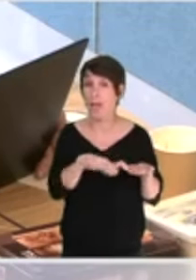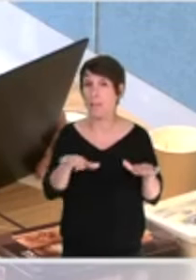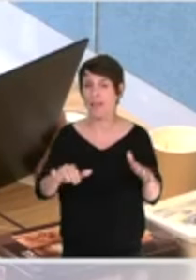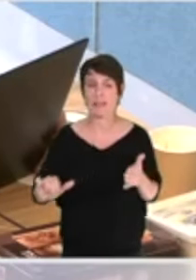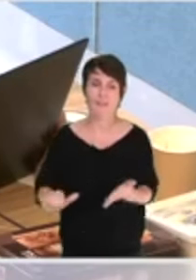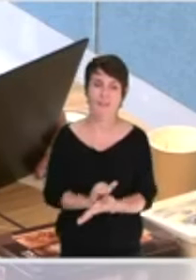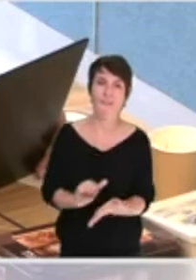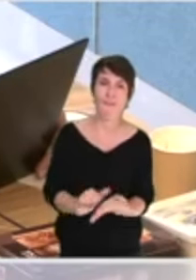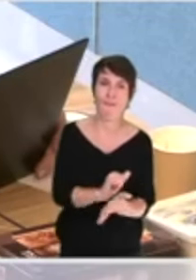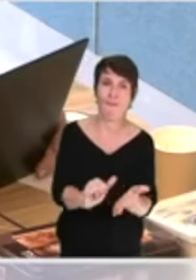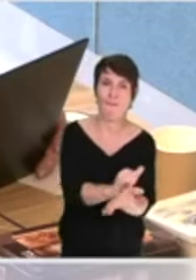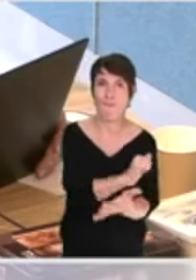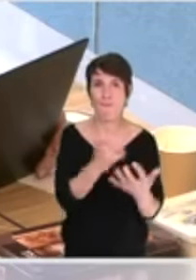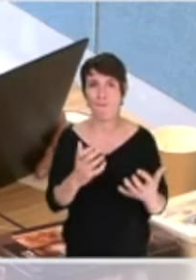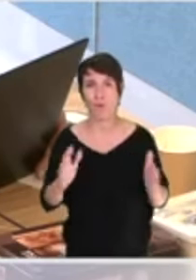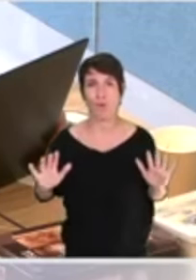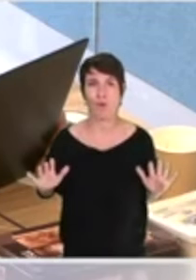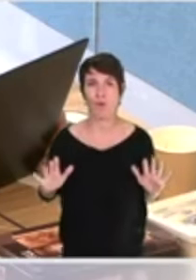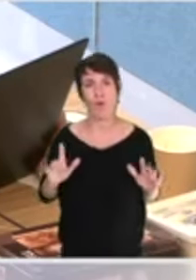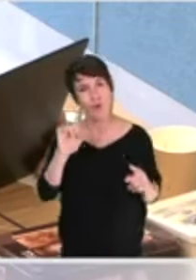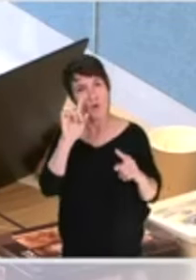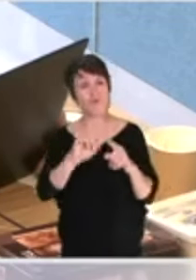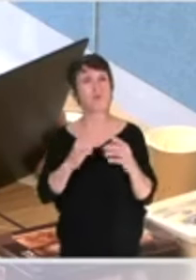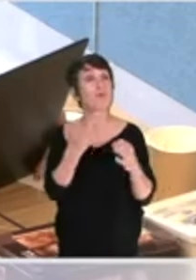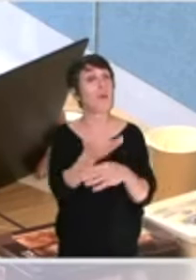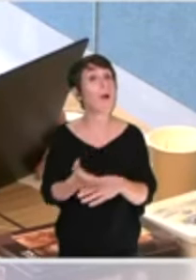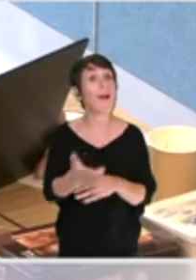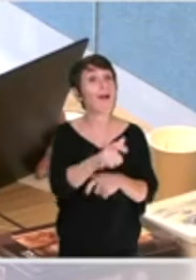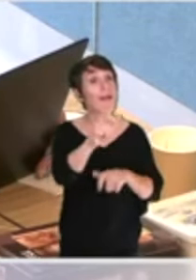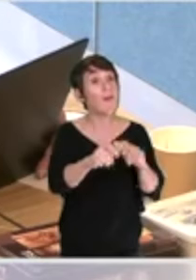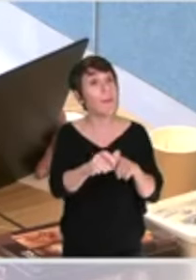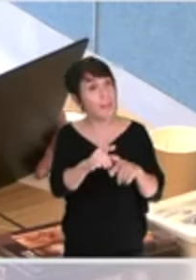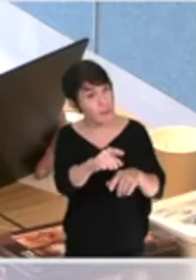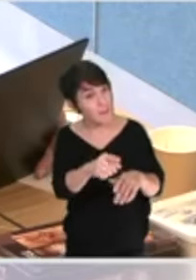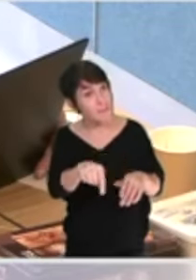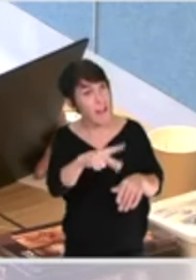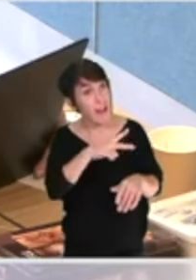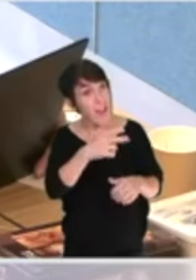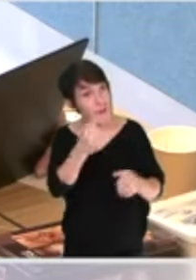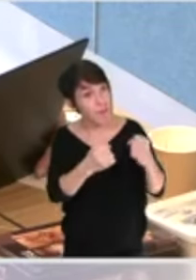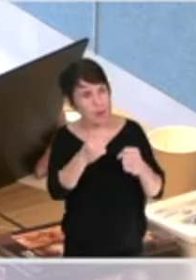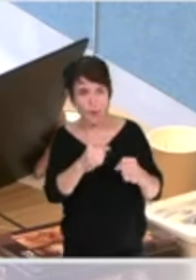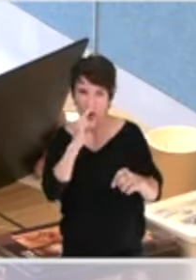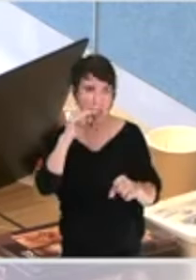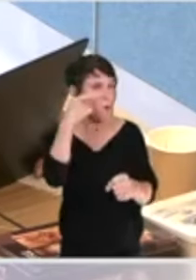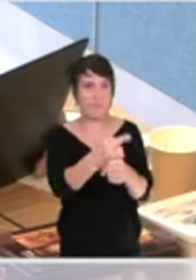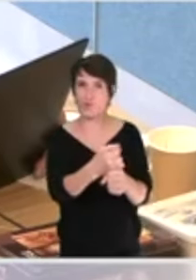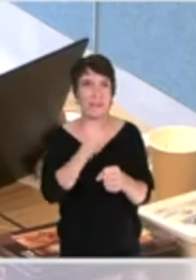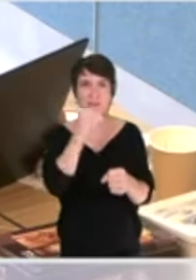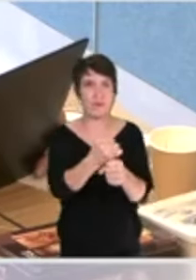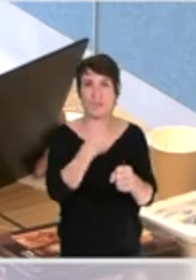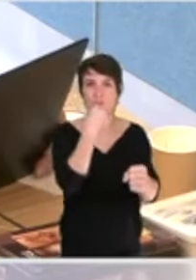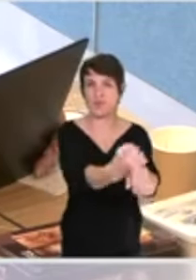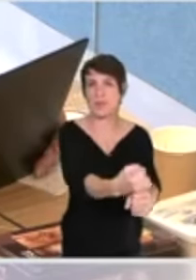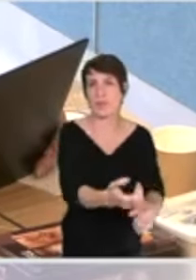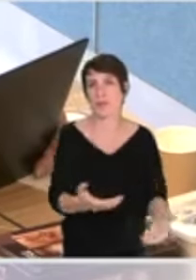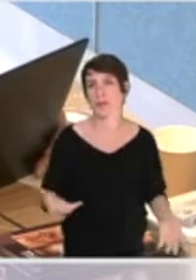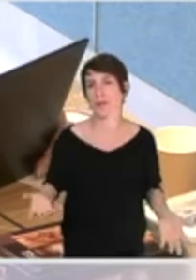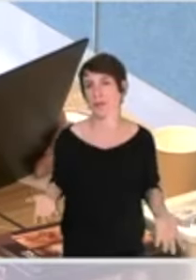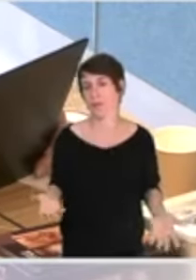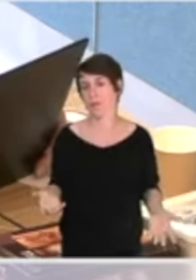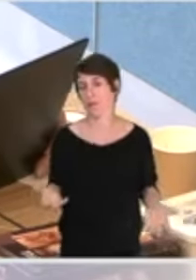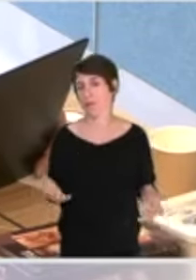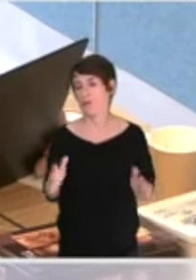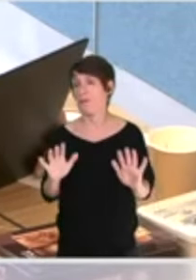places de parking pour punir les monstres qui osent encore se déplacer en voiture. J'ai eu la curiosité